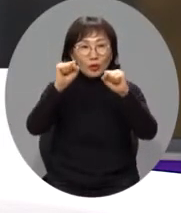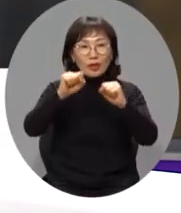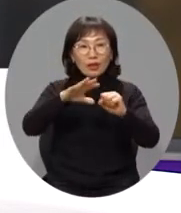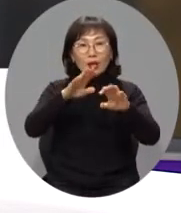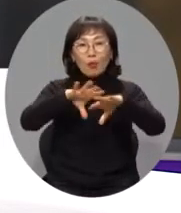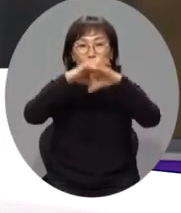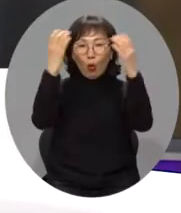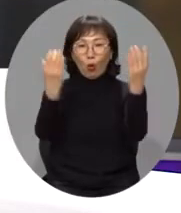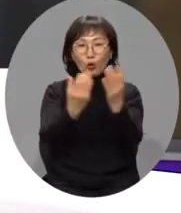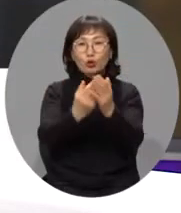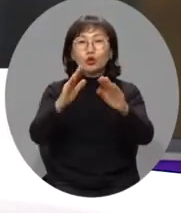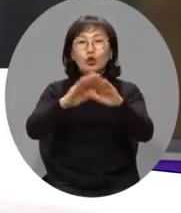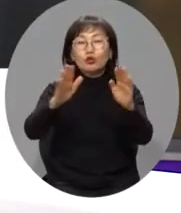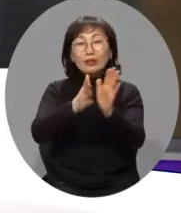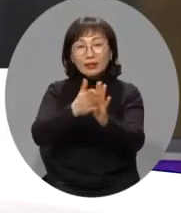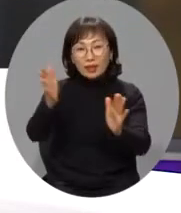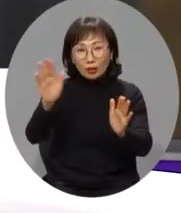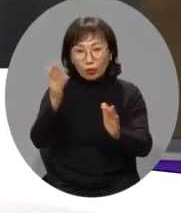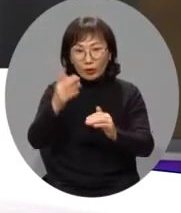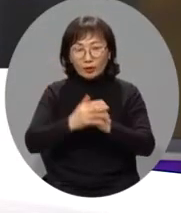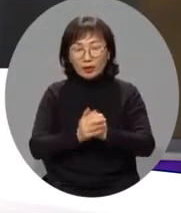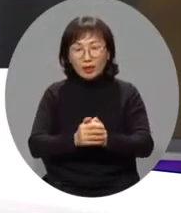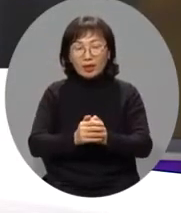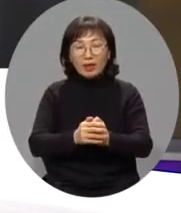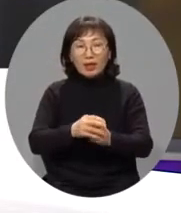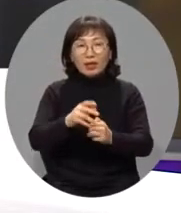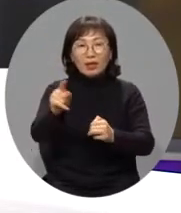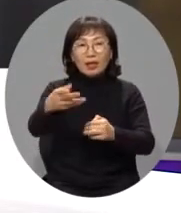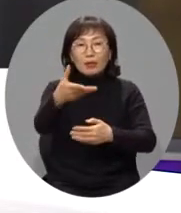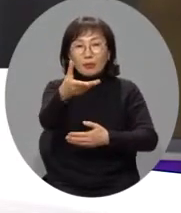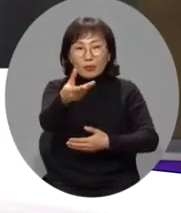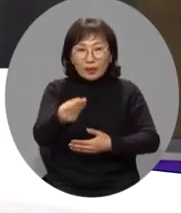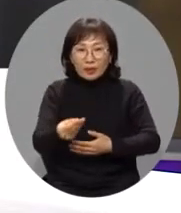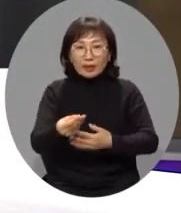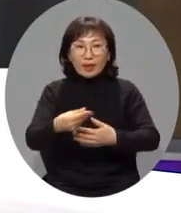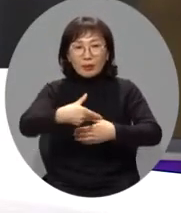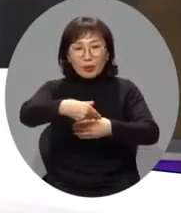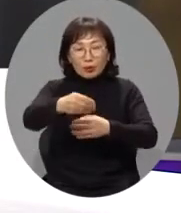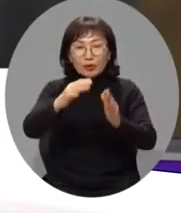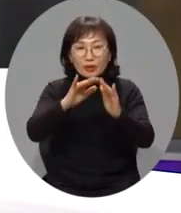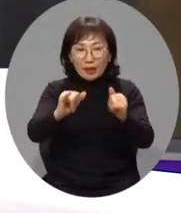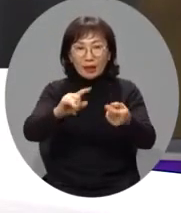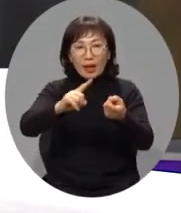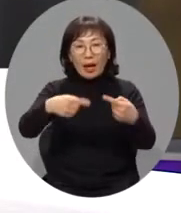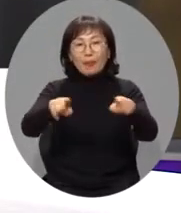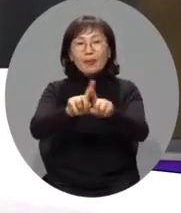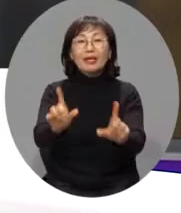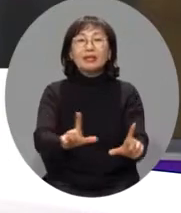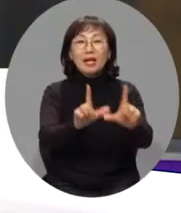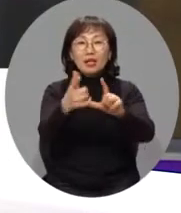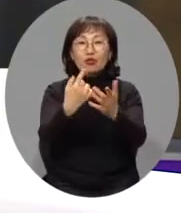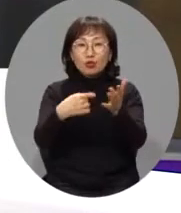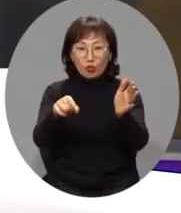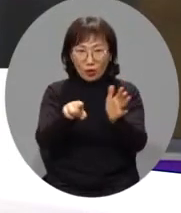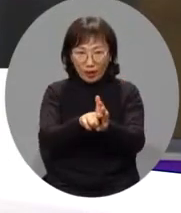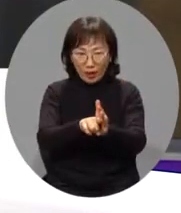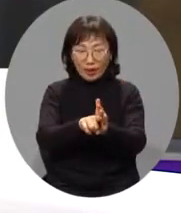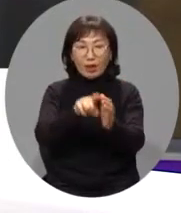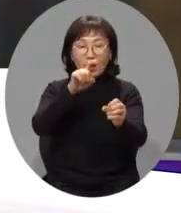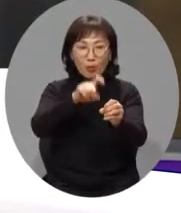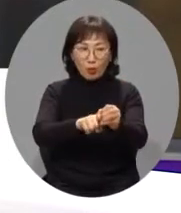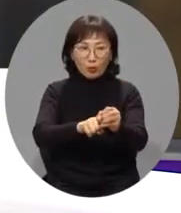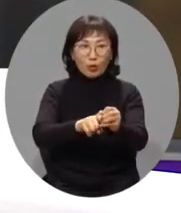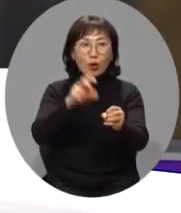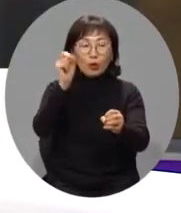캠페인입니다. 임대인이 임차인의 어려움을 나눠 상생하자는 내용이었는데요. 이번에는 소상공인을 위한